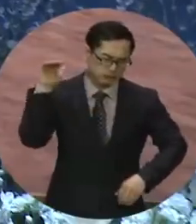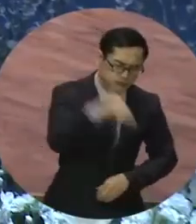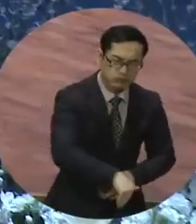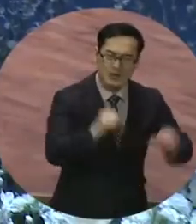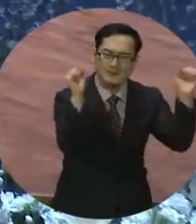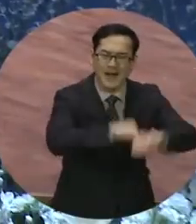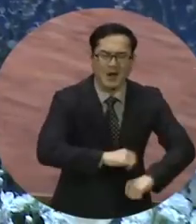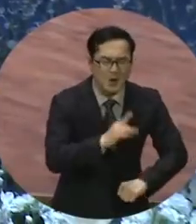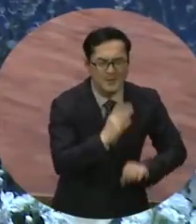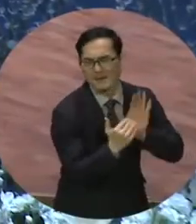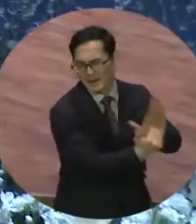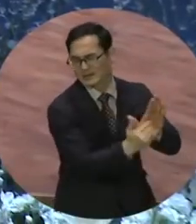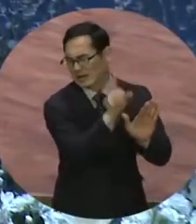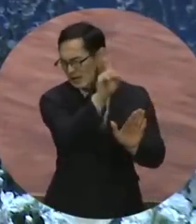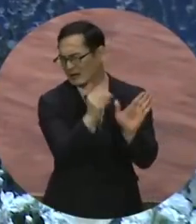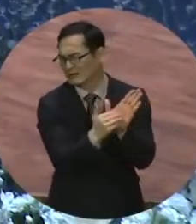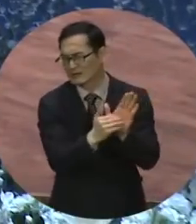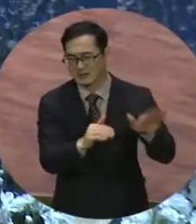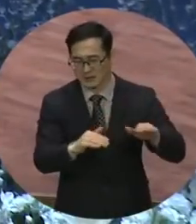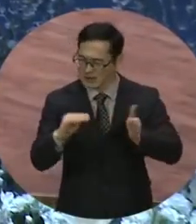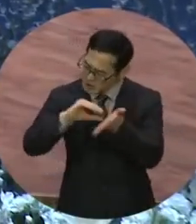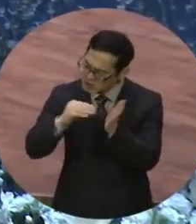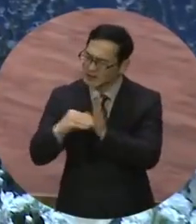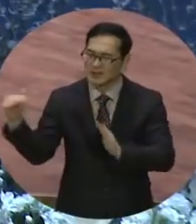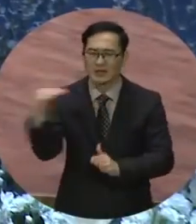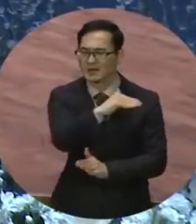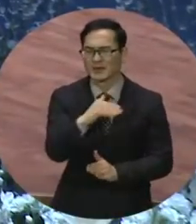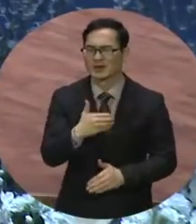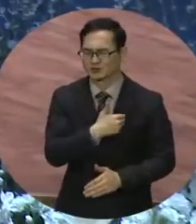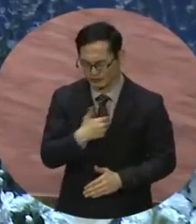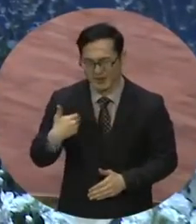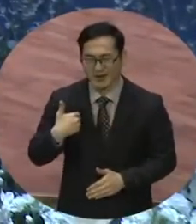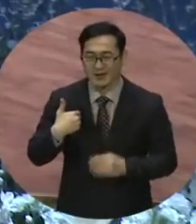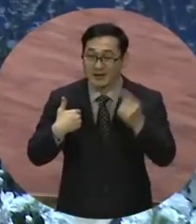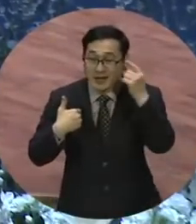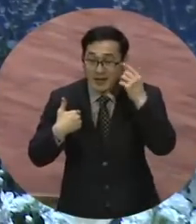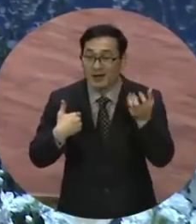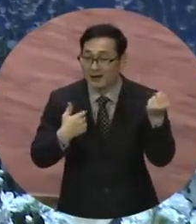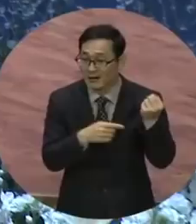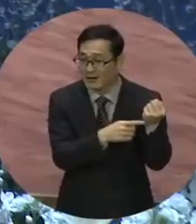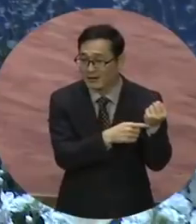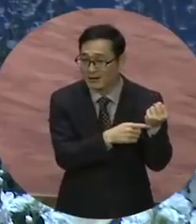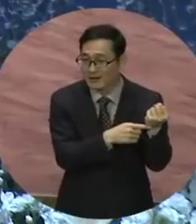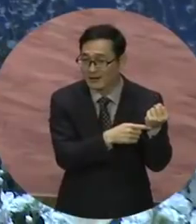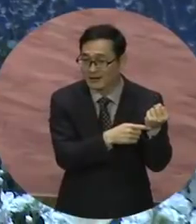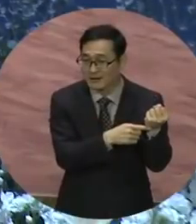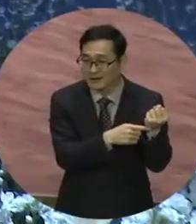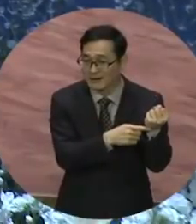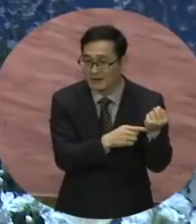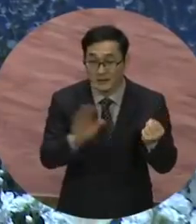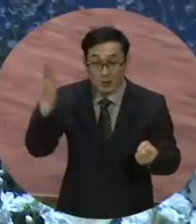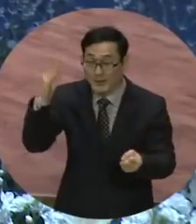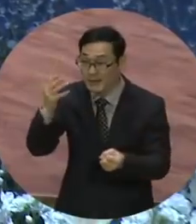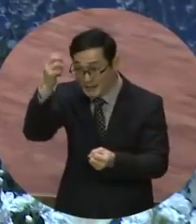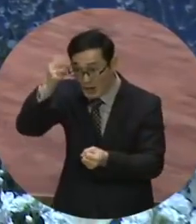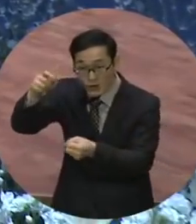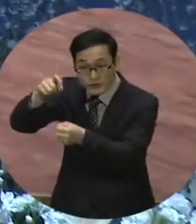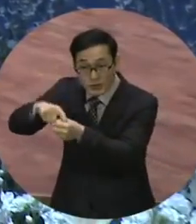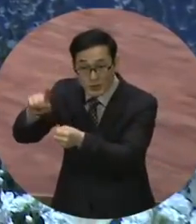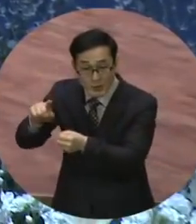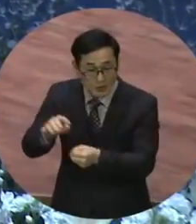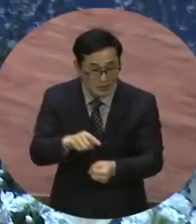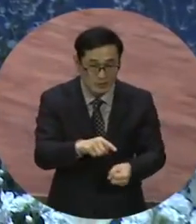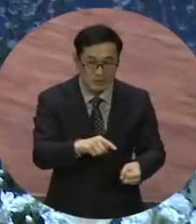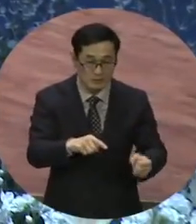우리가 절대로 무난이스트 인생 되면 안 돼요. 그냥, 아이고, 막, 여기서 이 상태, 이 정도로 그냥 조용히 살다